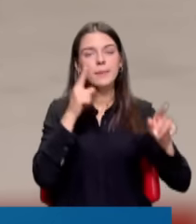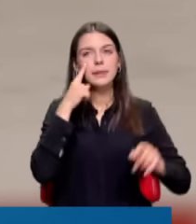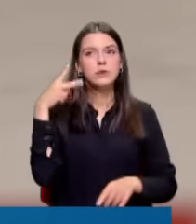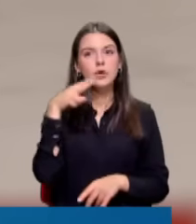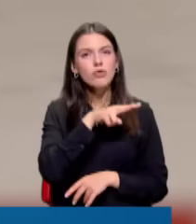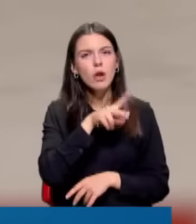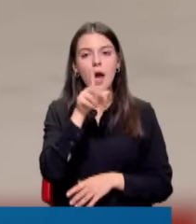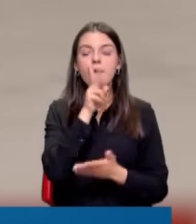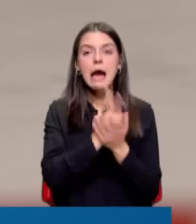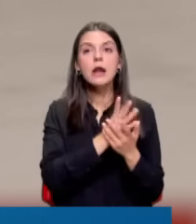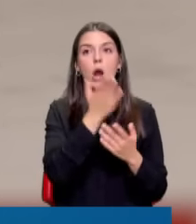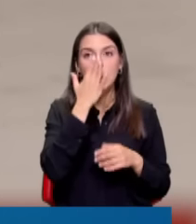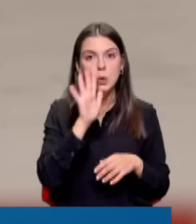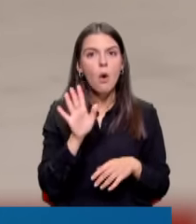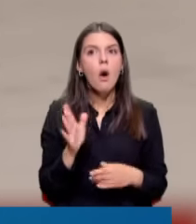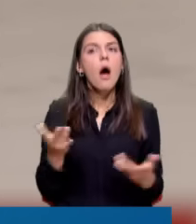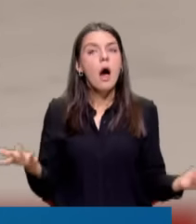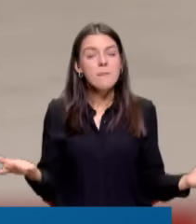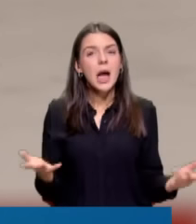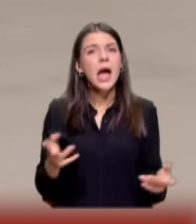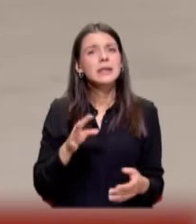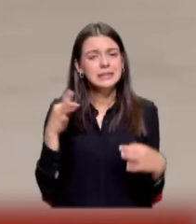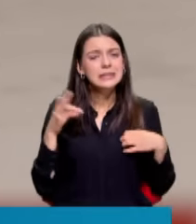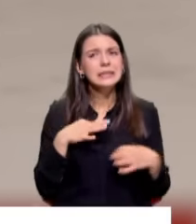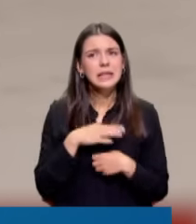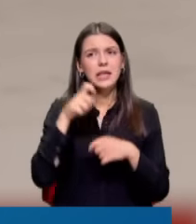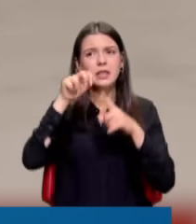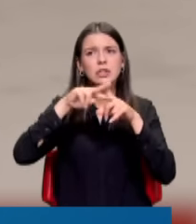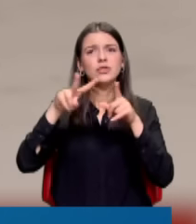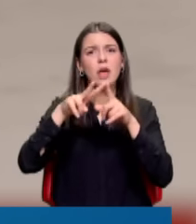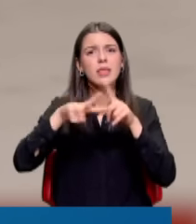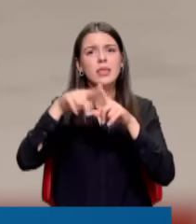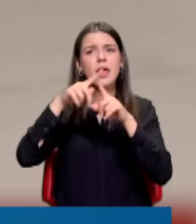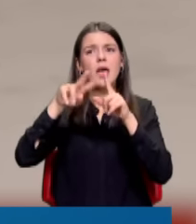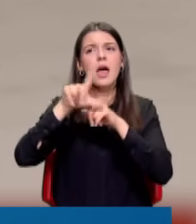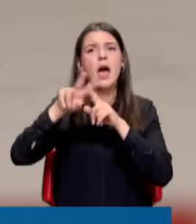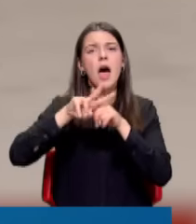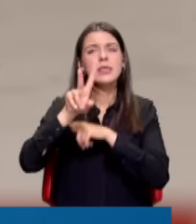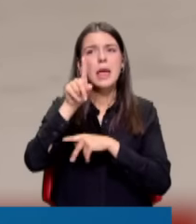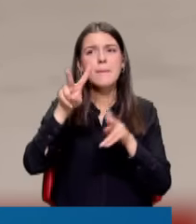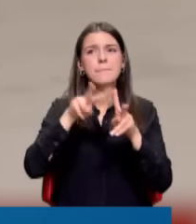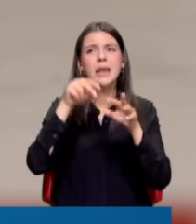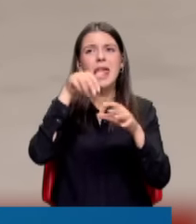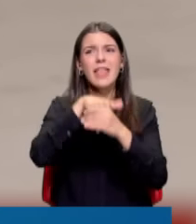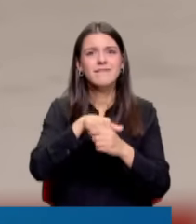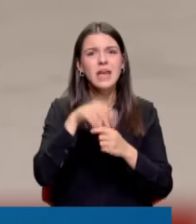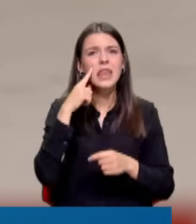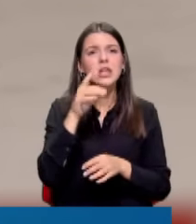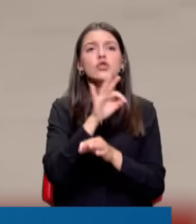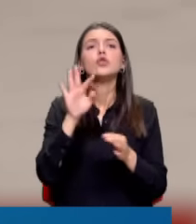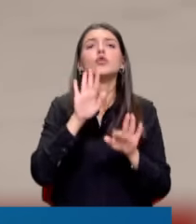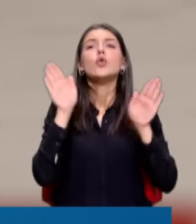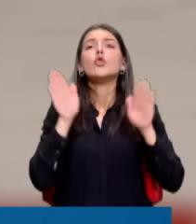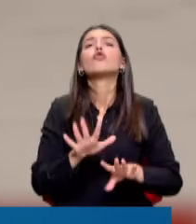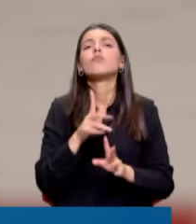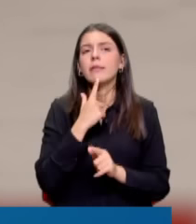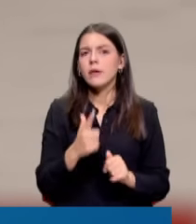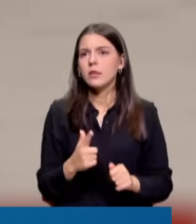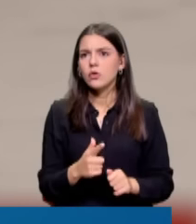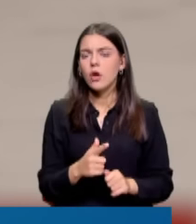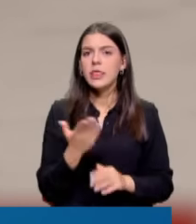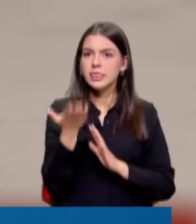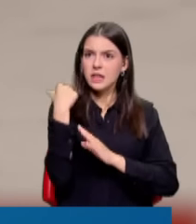karar yok hükmünde. Aslında Sayın Can Atalay'ın milletvekilliği hiç düşmedi diyor bu karar. Geçmişte